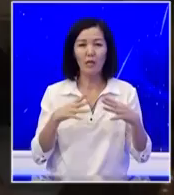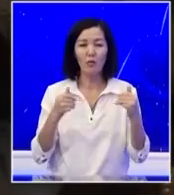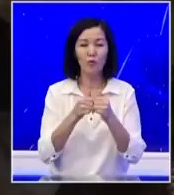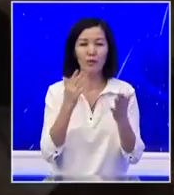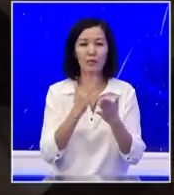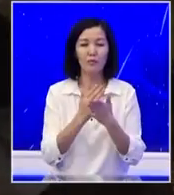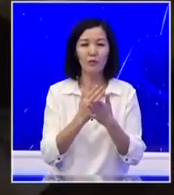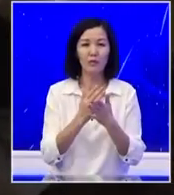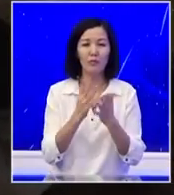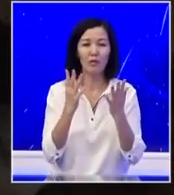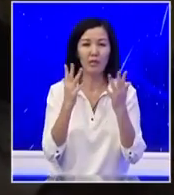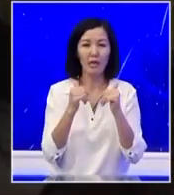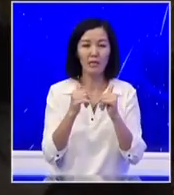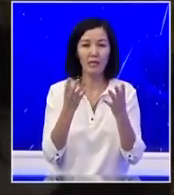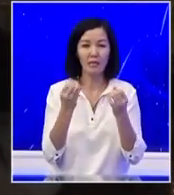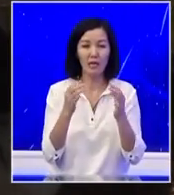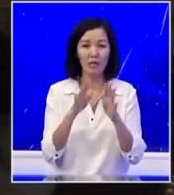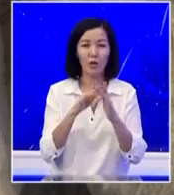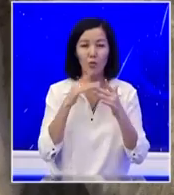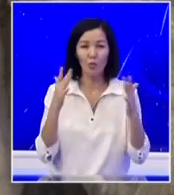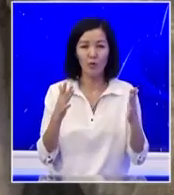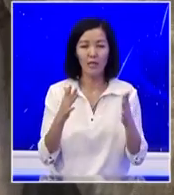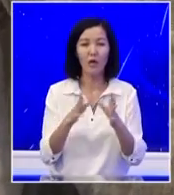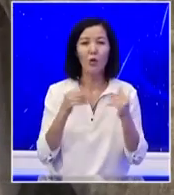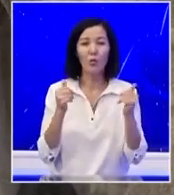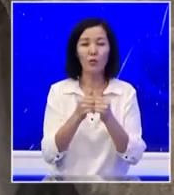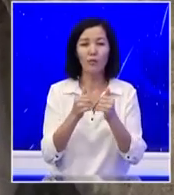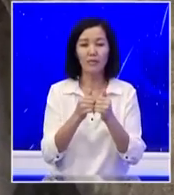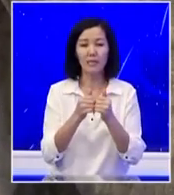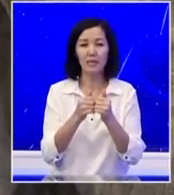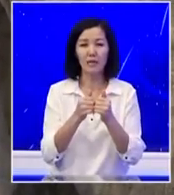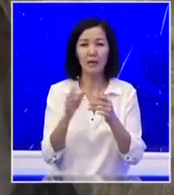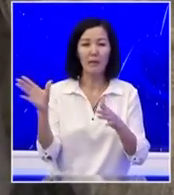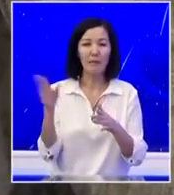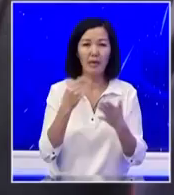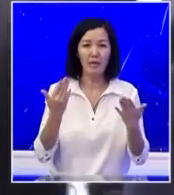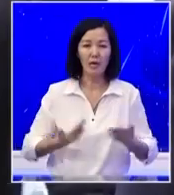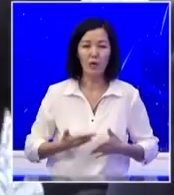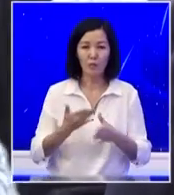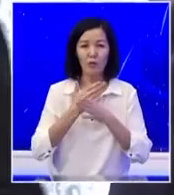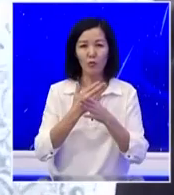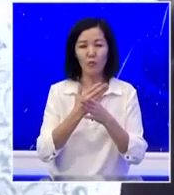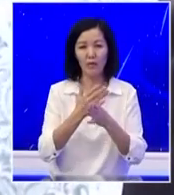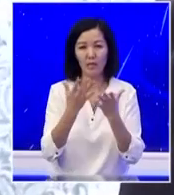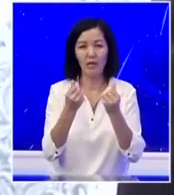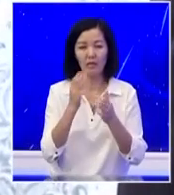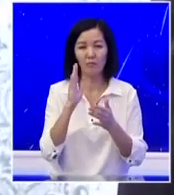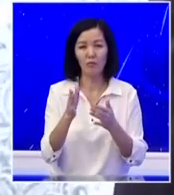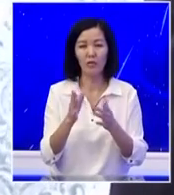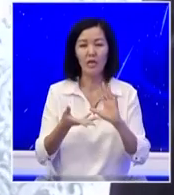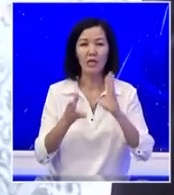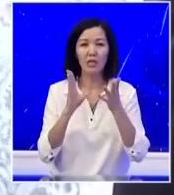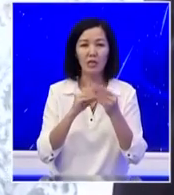қатары тағы көбейді. Енді бұл отбасы да көпбалалы жанұя ретінде барлық әлеуметтік көмек түрлерін алатынын айтты.